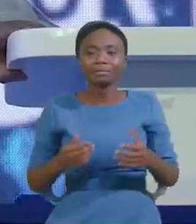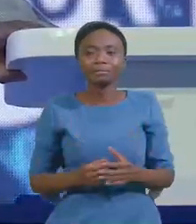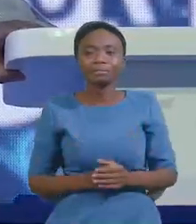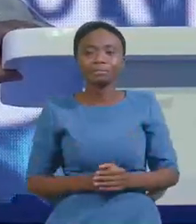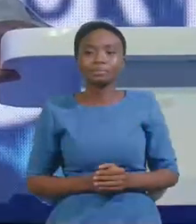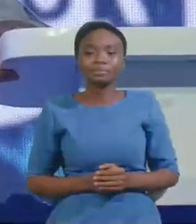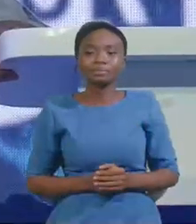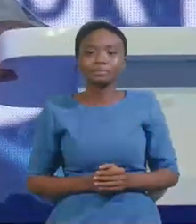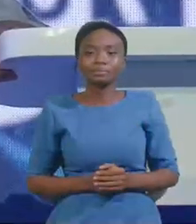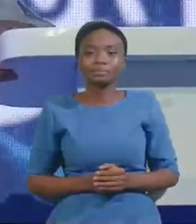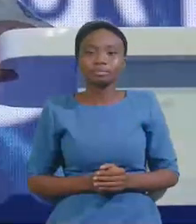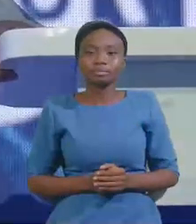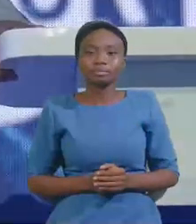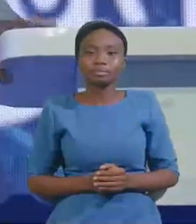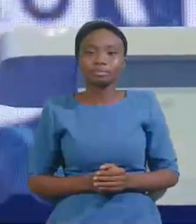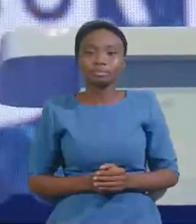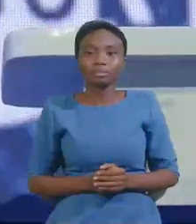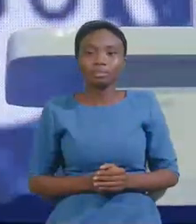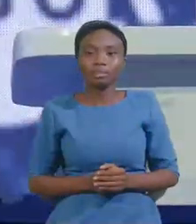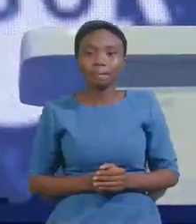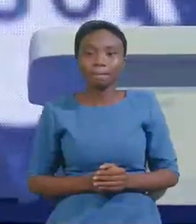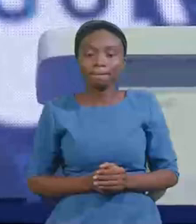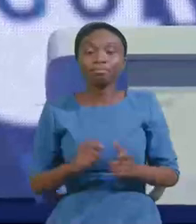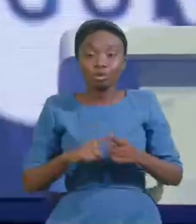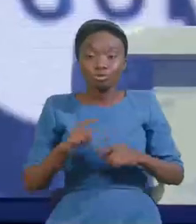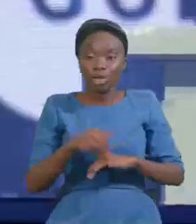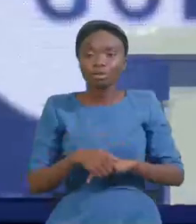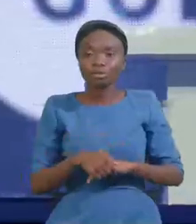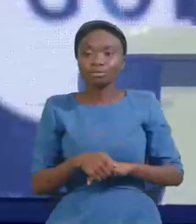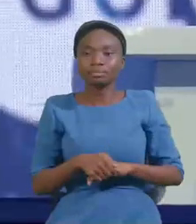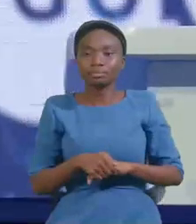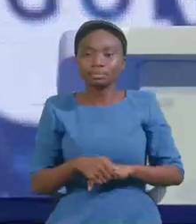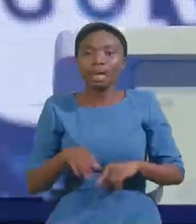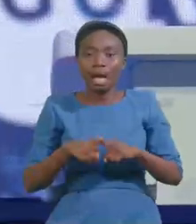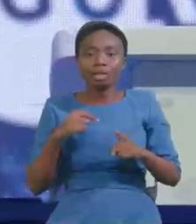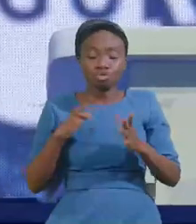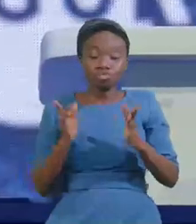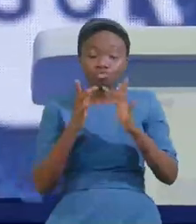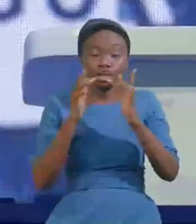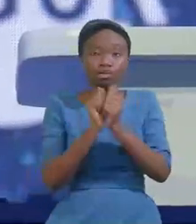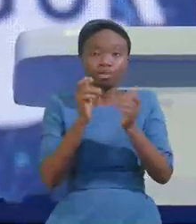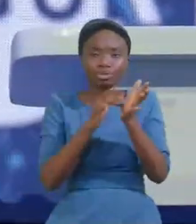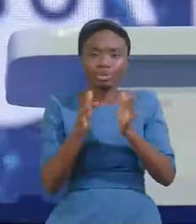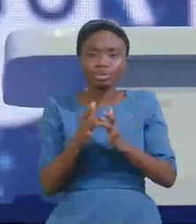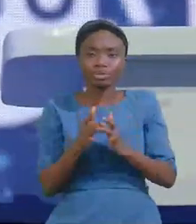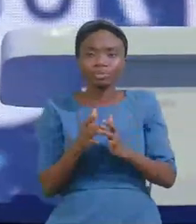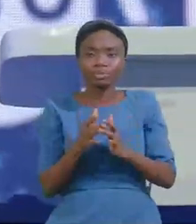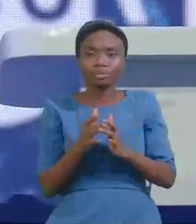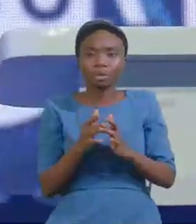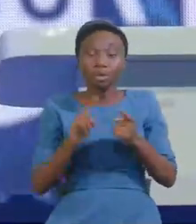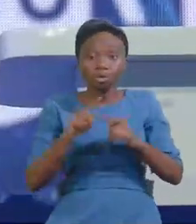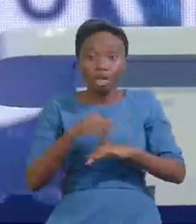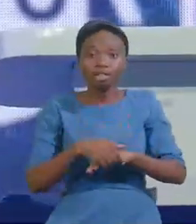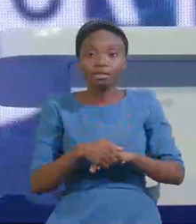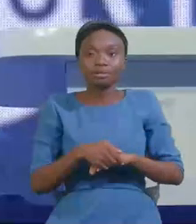Et avec la paix, ce même Jésus apportera la solution à tous les problèmes de votre vie. Ce soir,